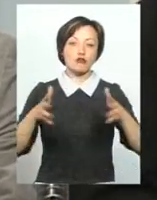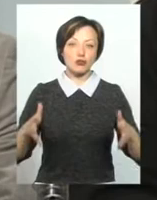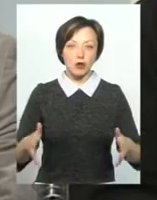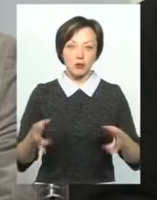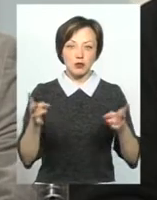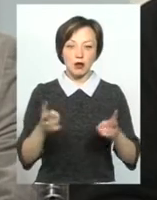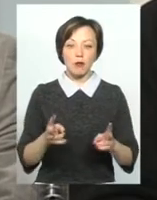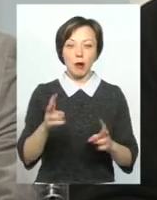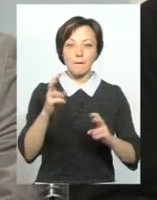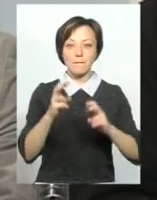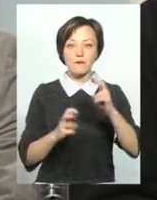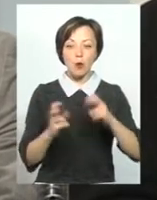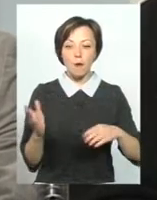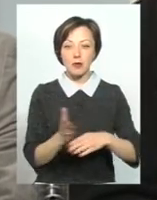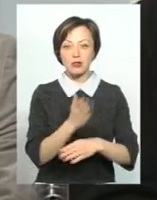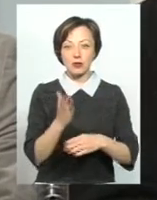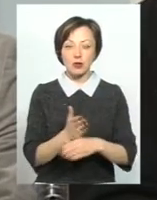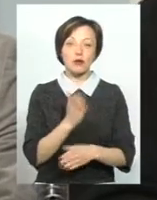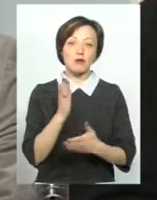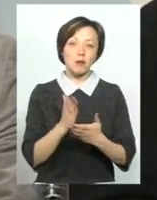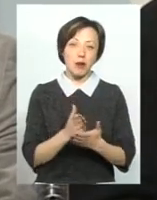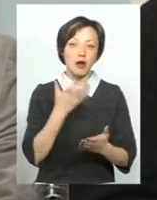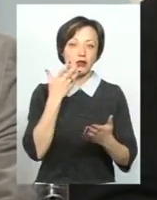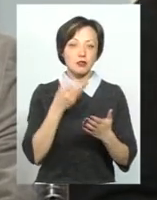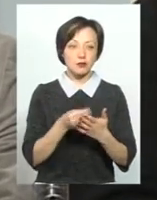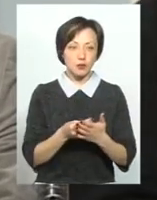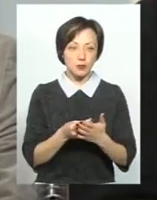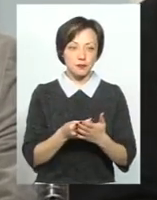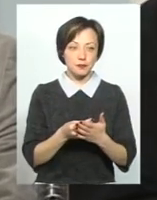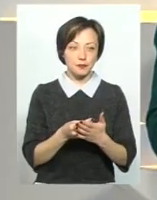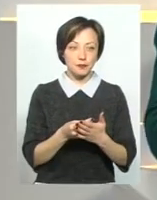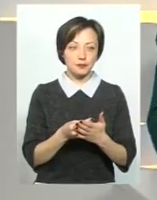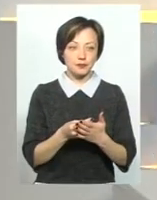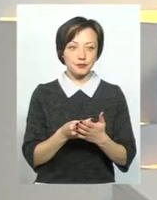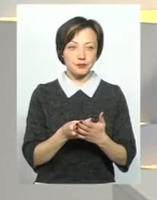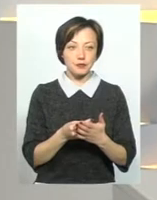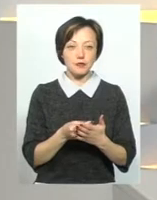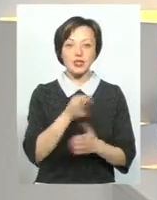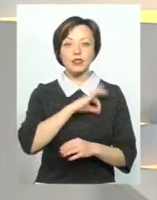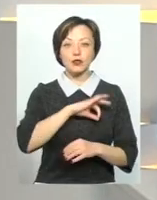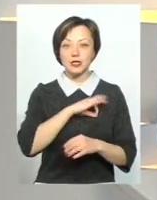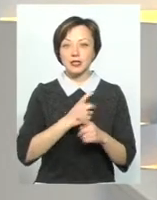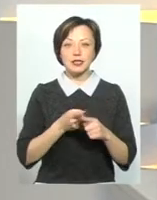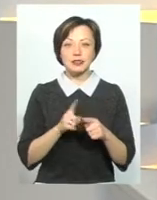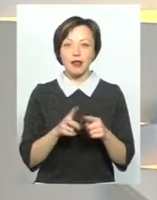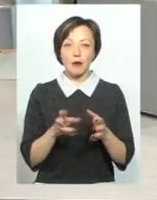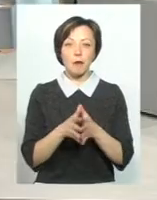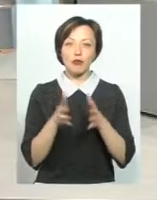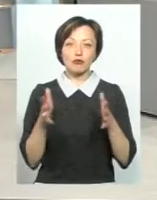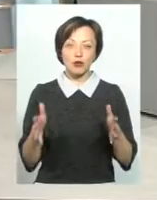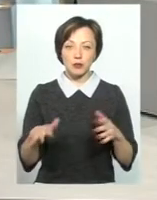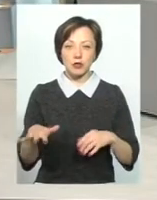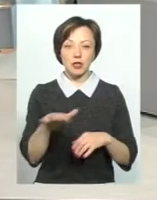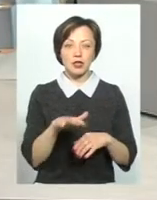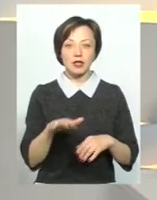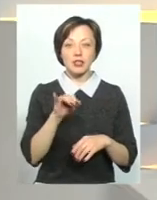робити промислово. Воно має свою, як то кажуть, примінення, але це не є масштабність.